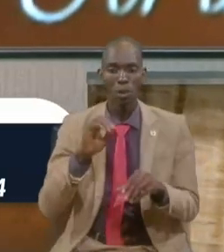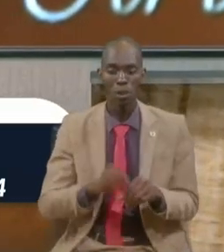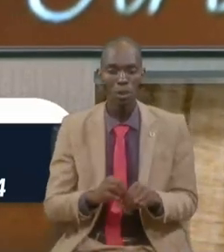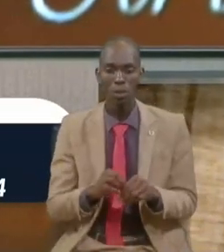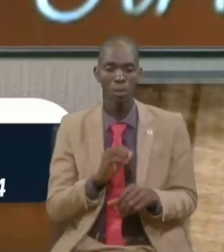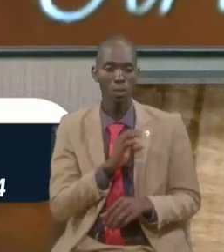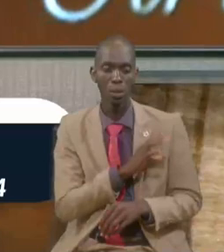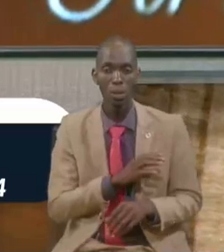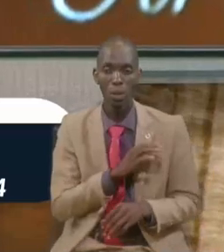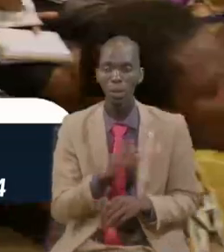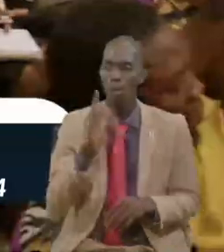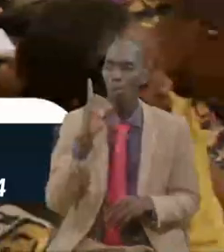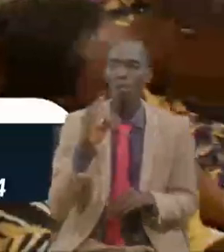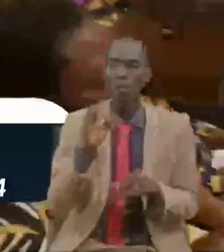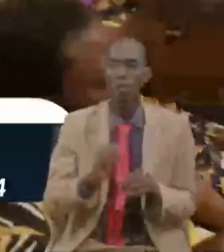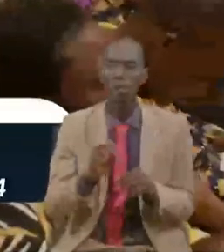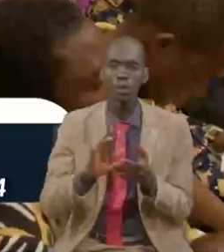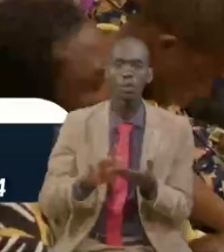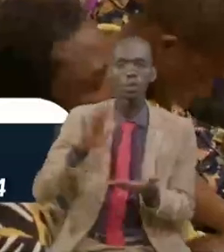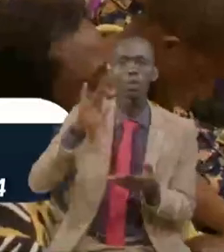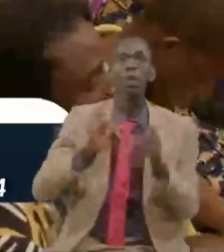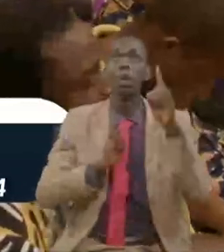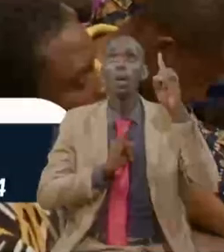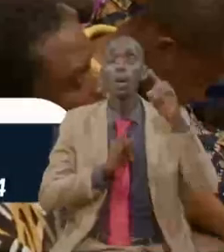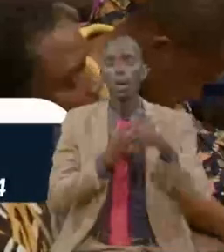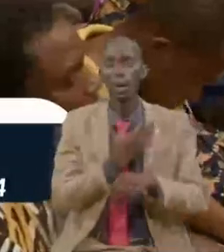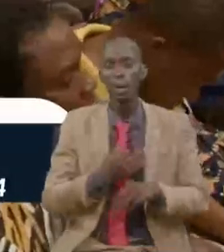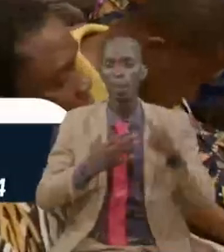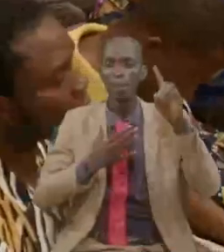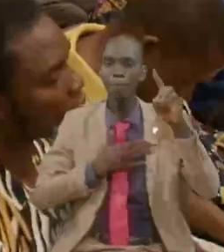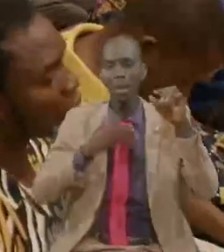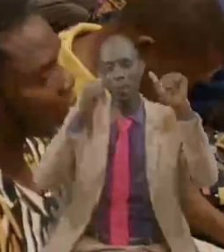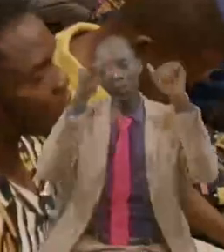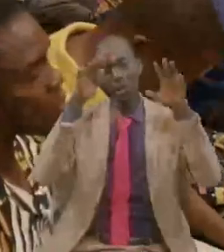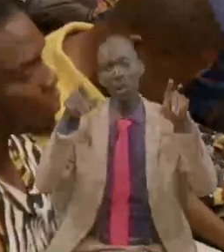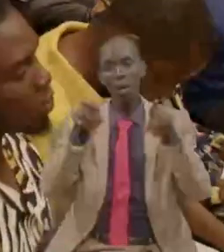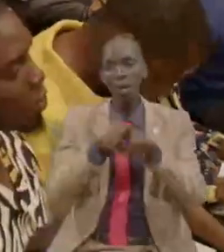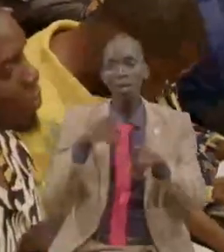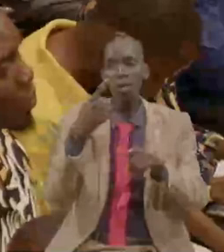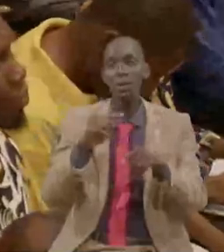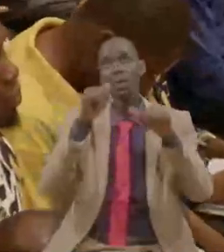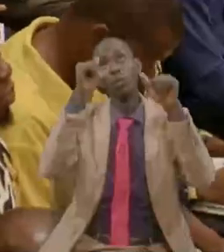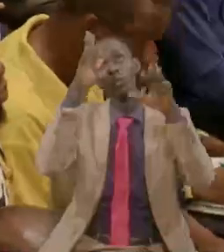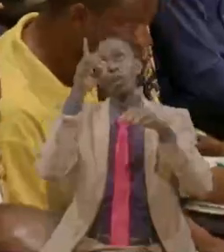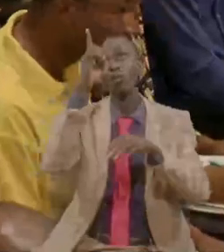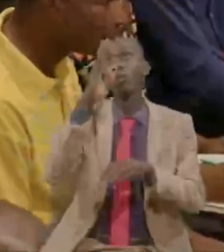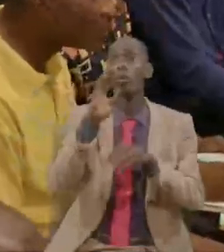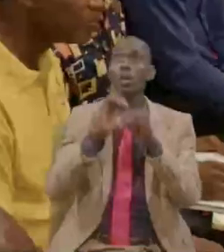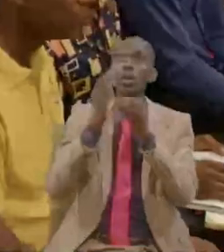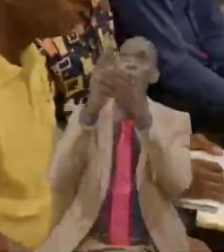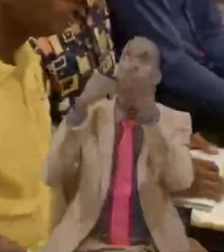attribut et un en gloire. Moi et le Père, comme le Père